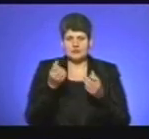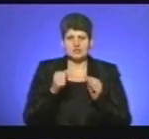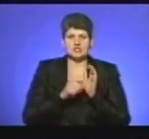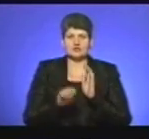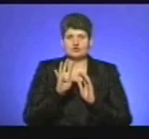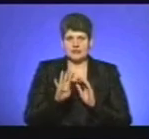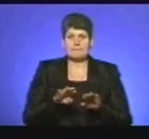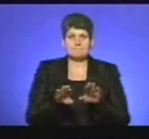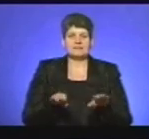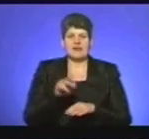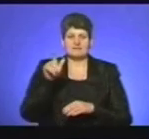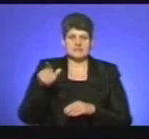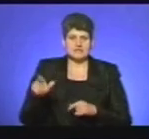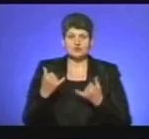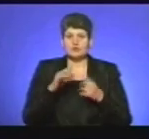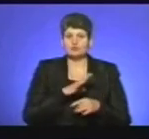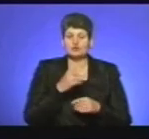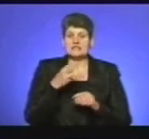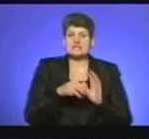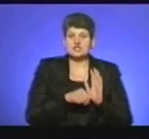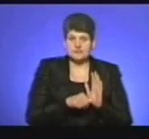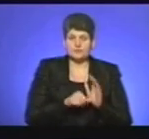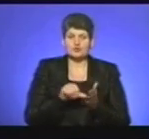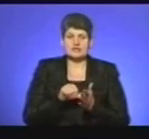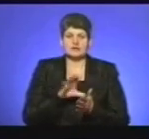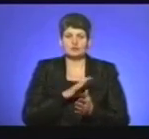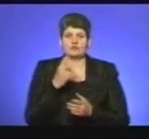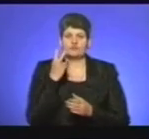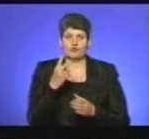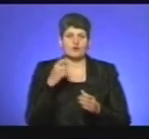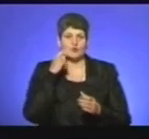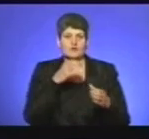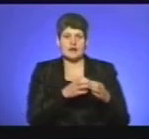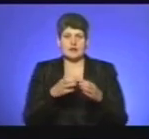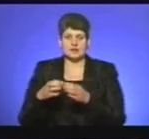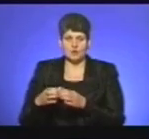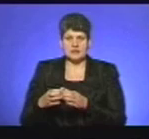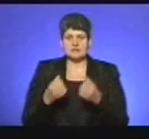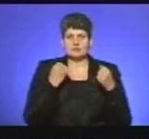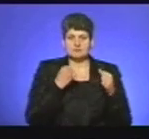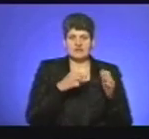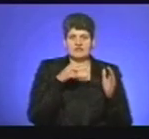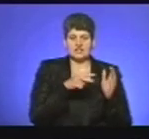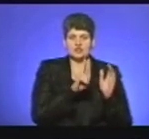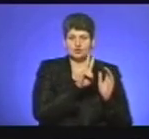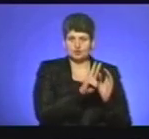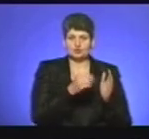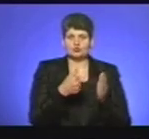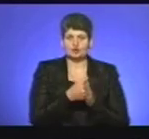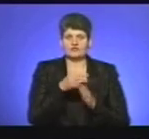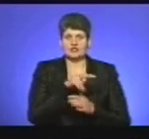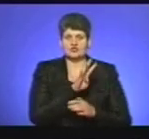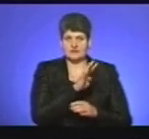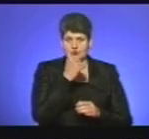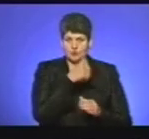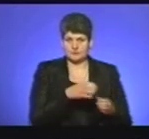Сьогодні їх було 36. Учасники змагалися у двох вікових категоріях. Перша – спортсмени від 2002 до 2004